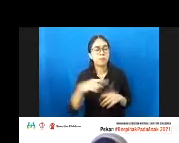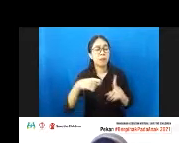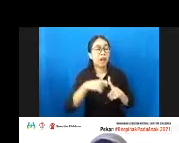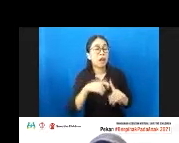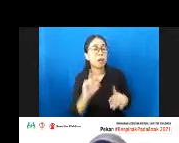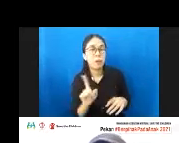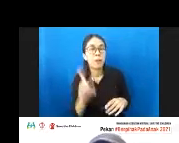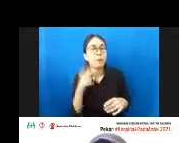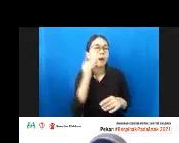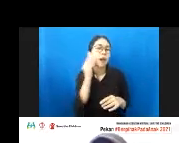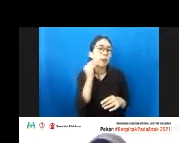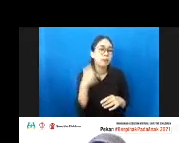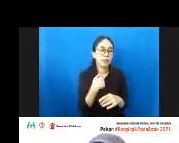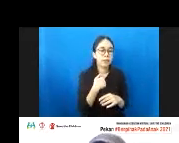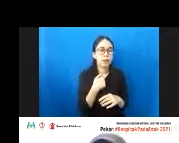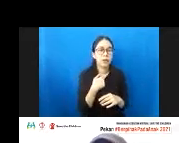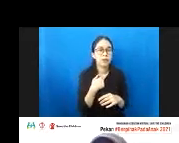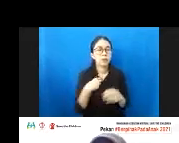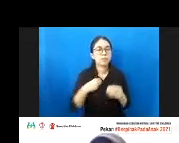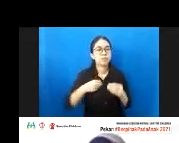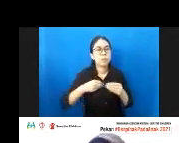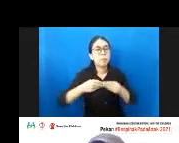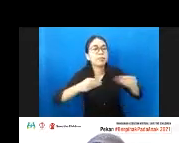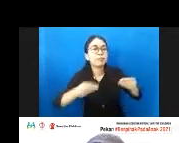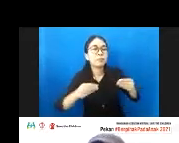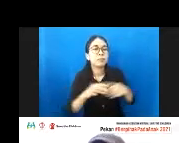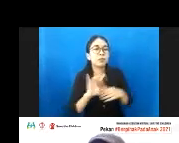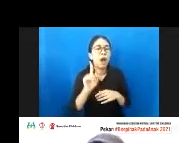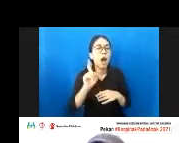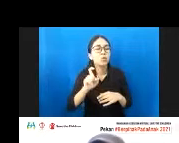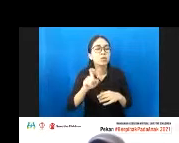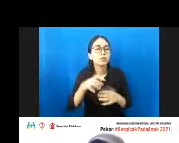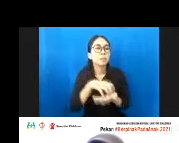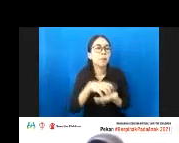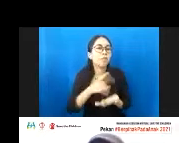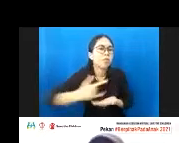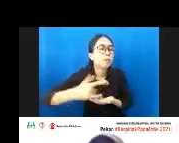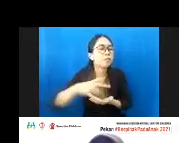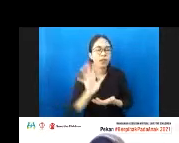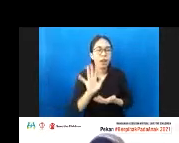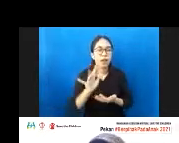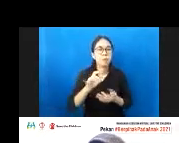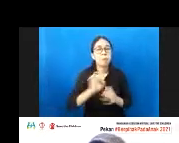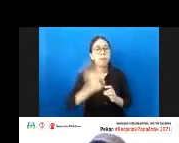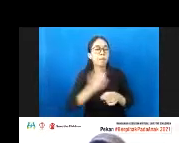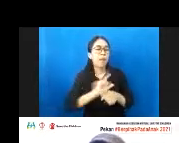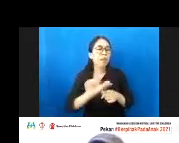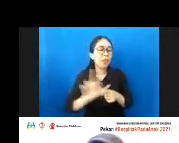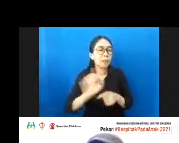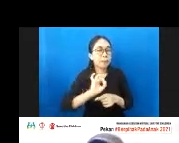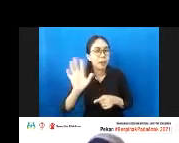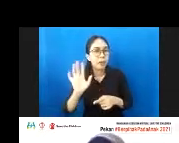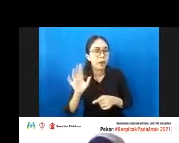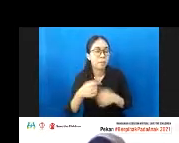dengan Kalakarya kita lebih fleksibel, tidak harus berada di tempat terus-menerus, berbeda dengan pelatihan, apalagi dulu pelatihan awal